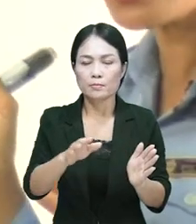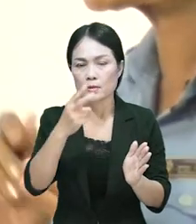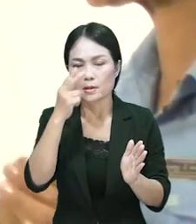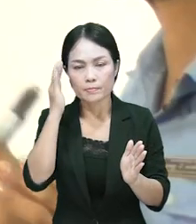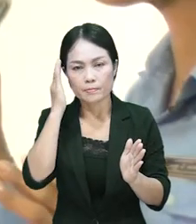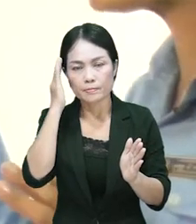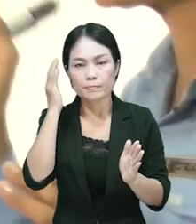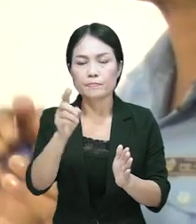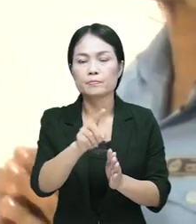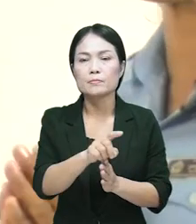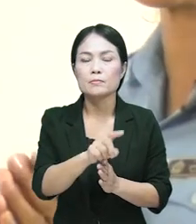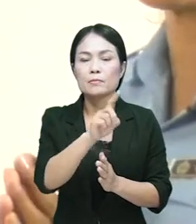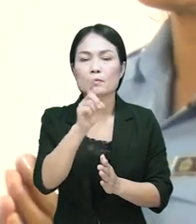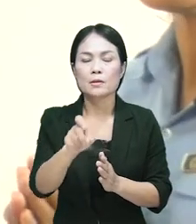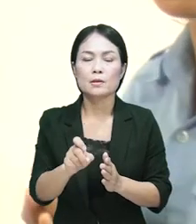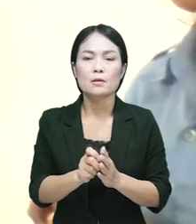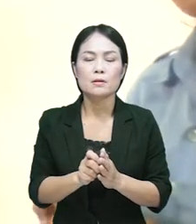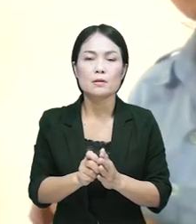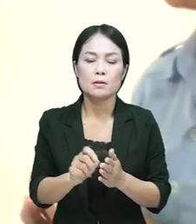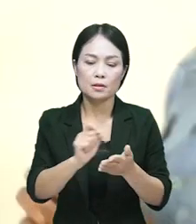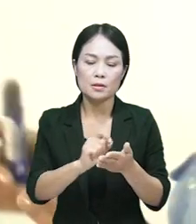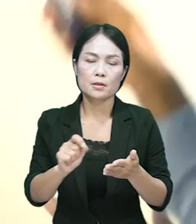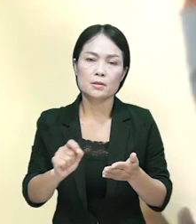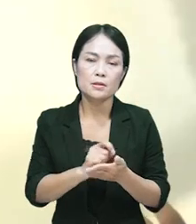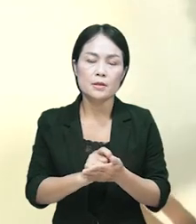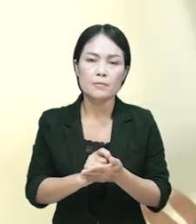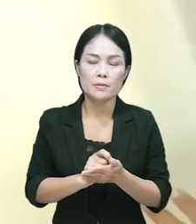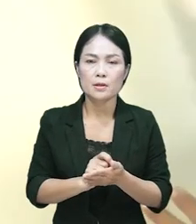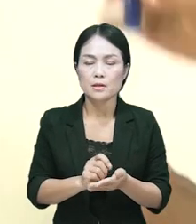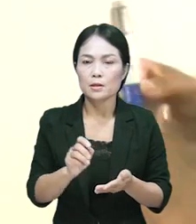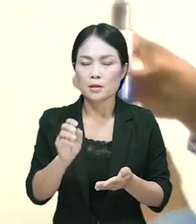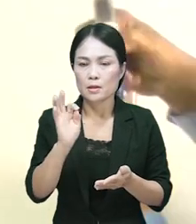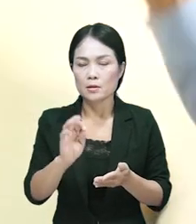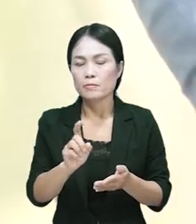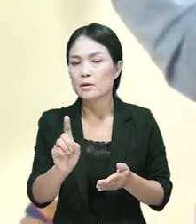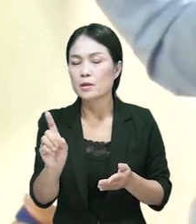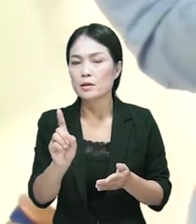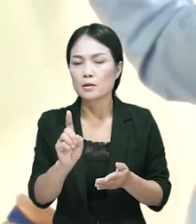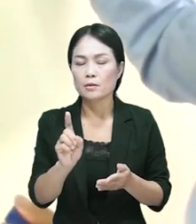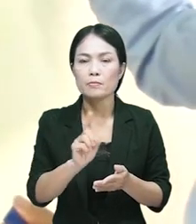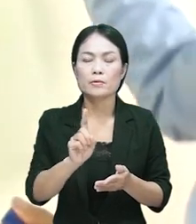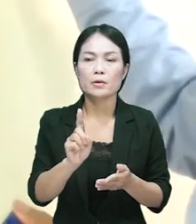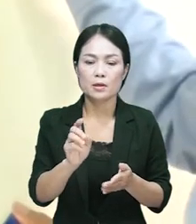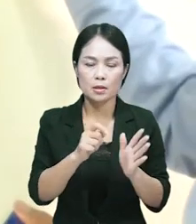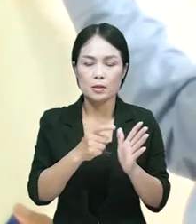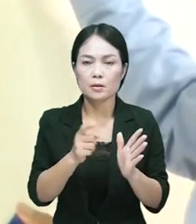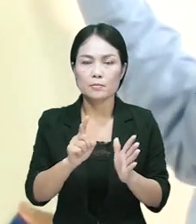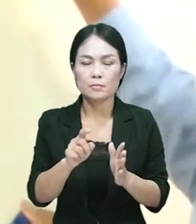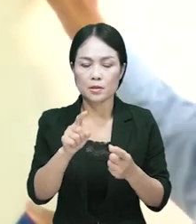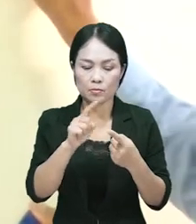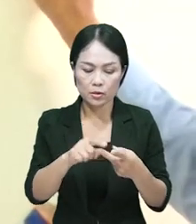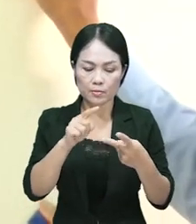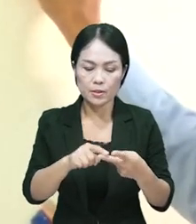នដឹងហើយថាតាវាហ្នឹងសរសេររបៀបម៉េចគឺវាមួយណាចាអញ្ចឹងអ្នកគ្រូដាក់ចេះតើទី1ទី